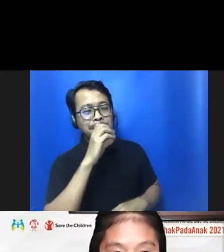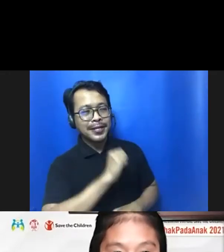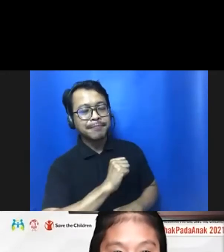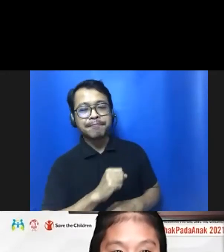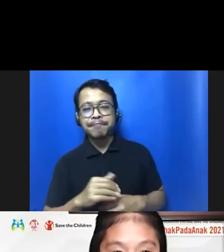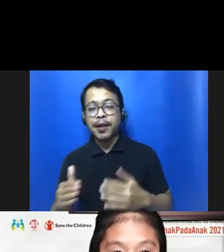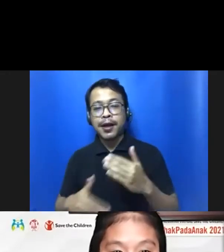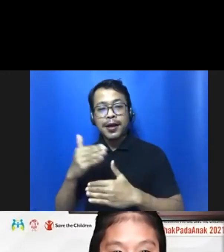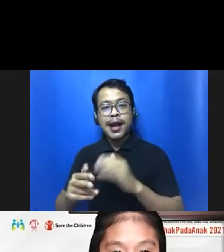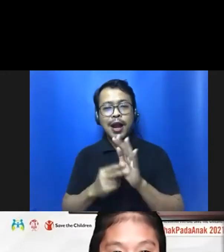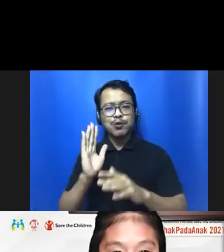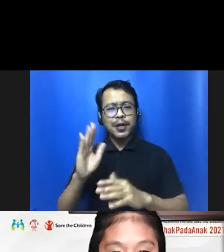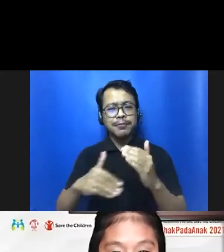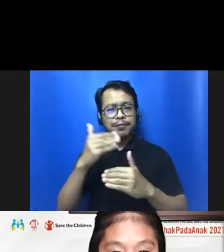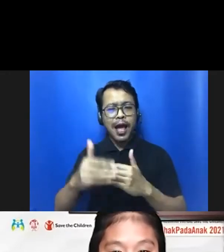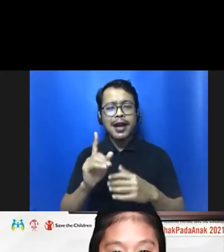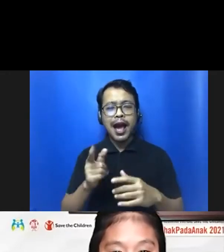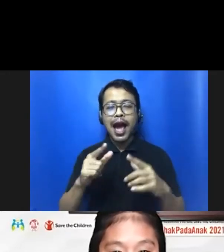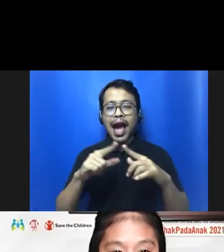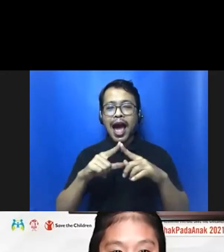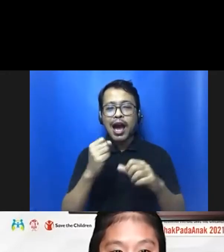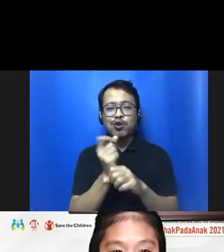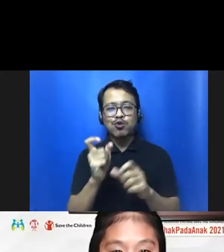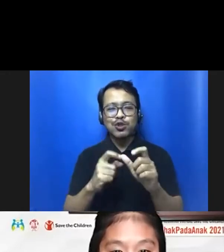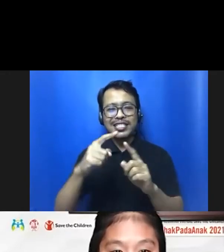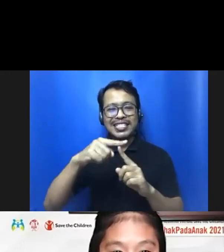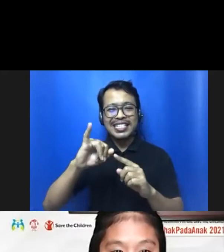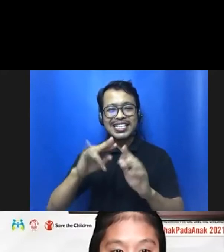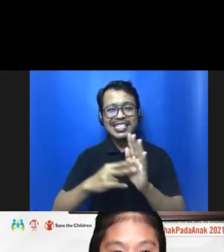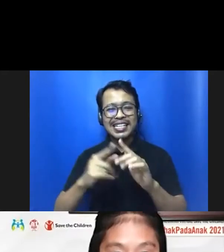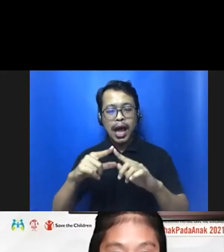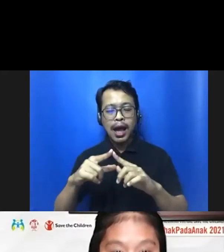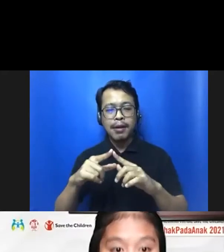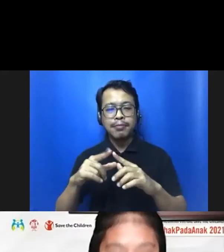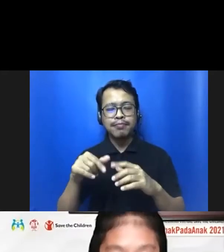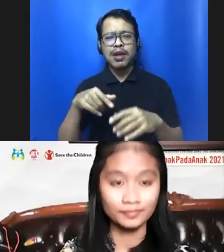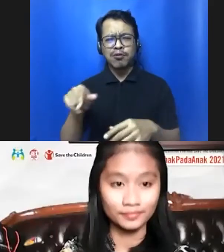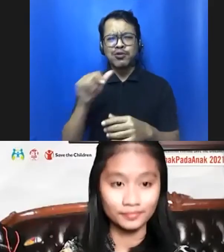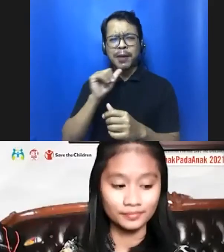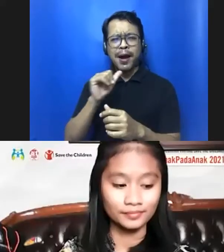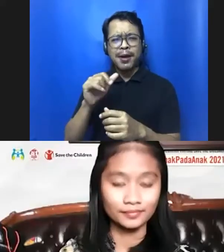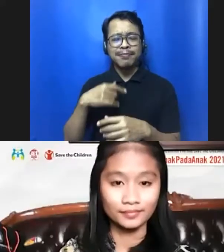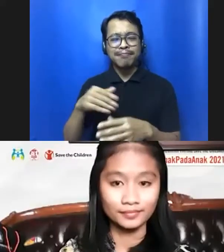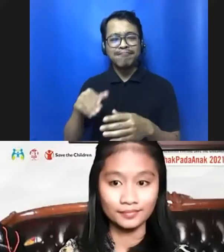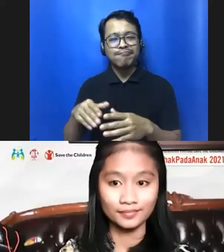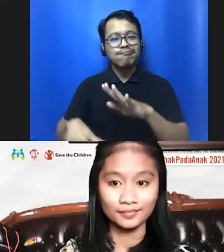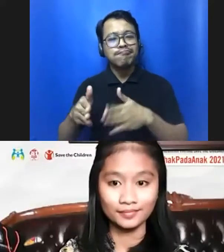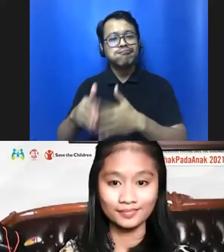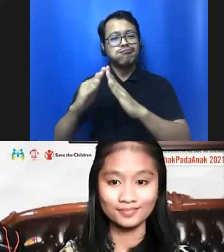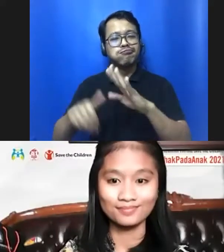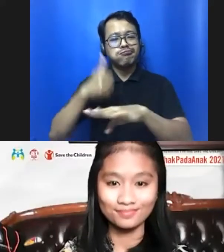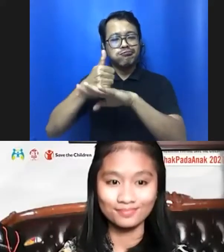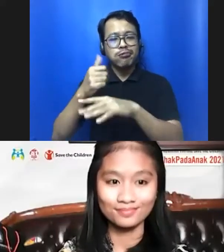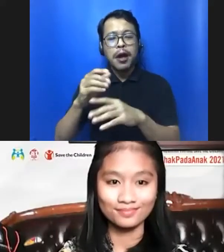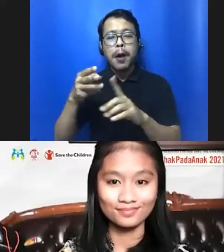ada Agustina Cipta Rahayu, STMBA, yang merupakan CEO Botanina.